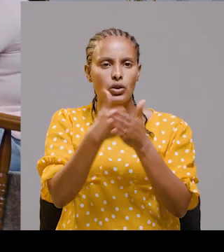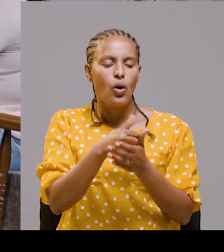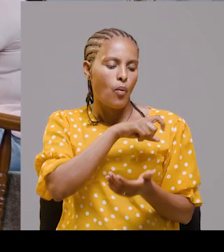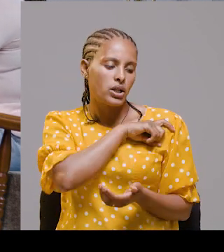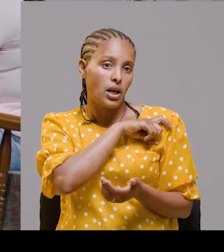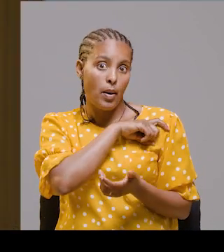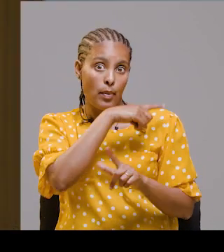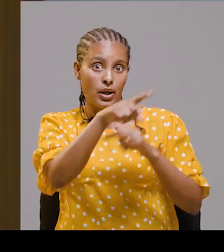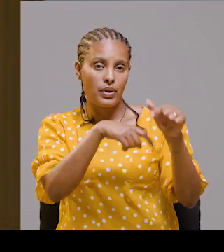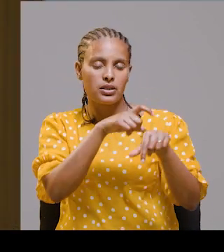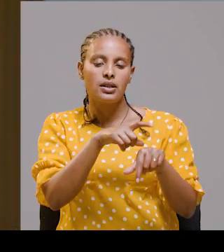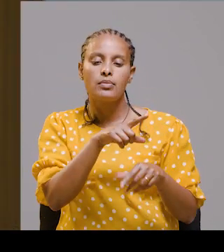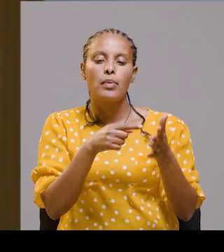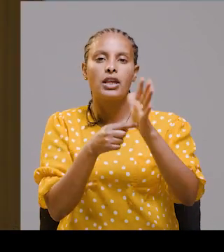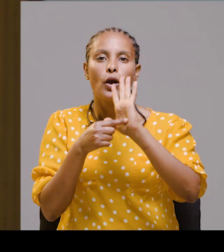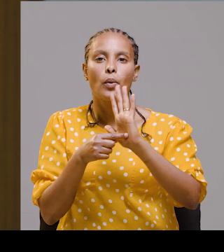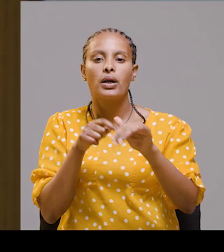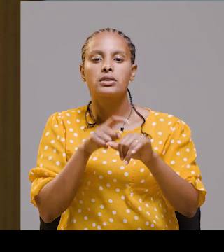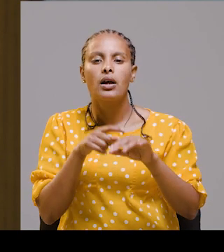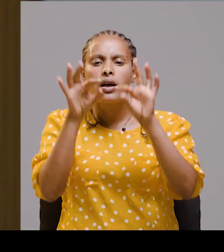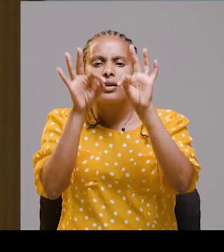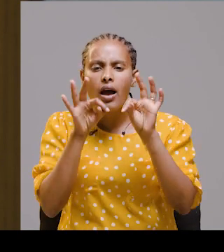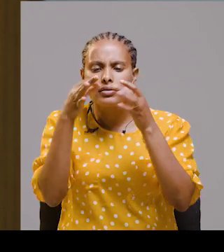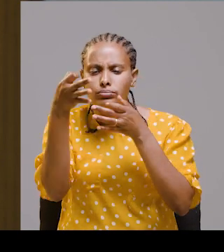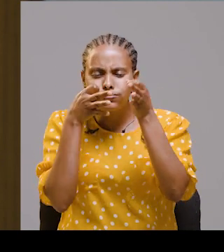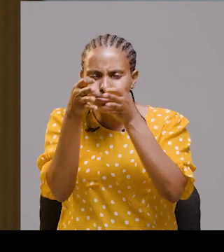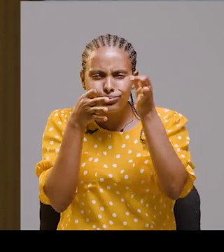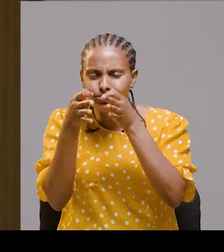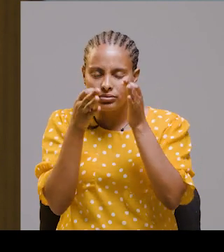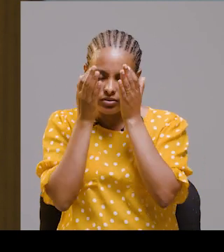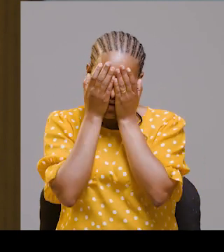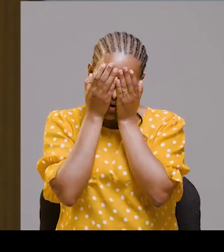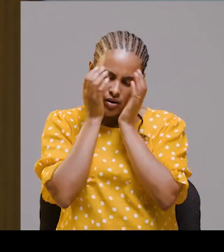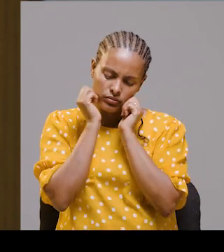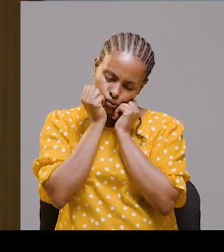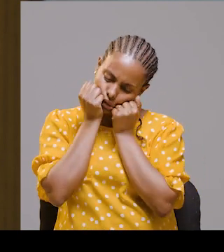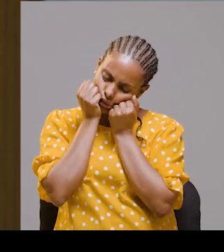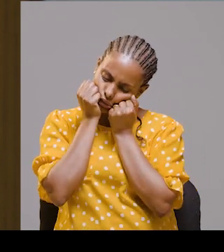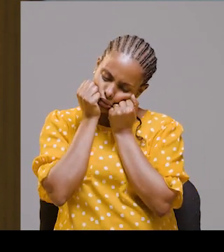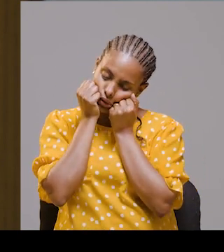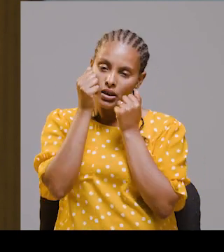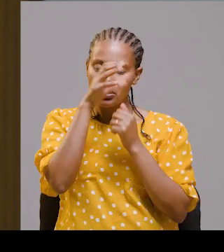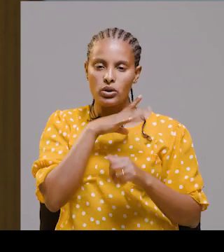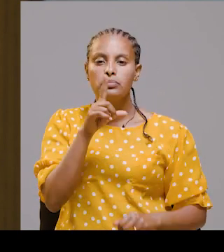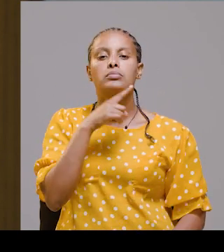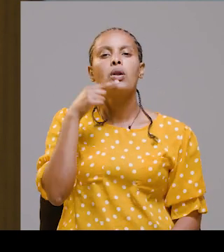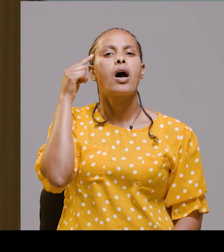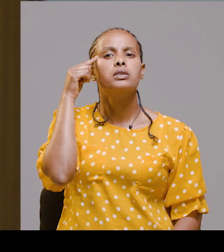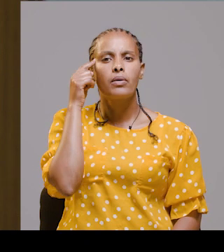ፖሊስ ጣቢያ ሲሄዱ ሲጠየቁ ታሪኩን በደንብ አብራርተው ለመናገር ይቸገራሉ። እና ሰዎች ምን ብለው